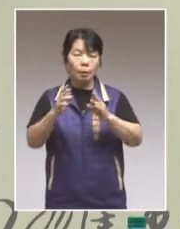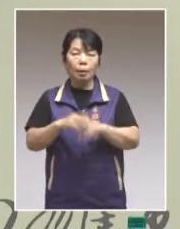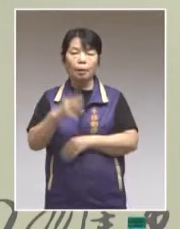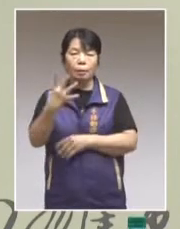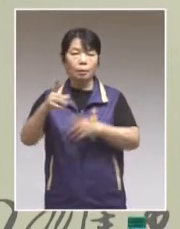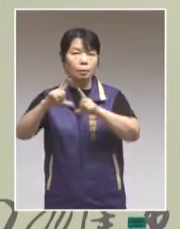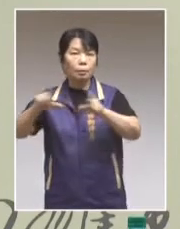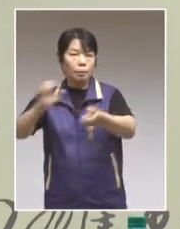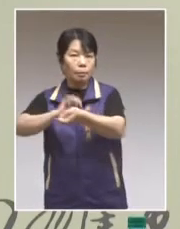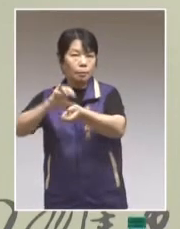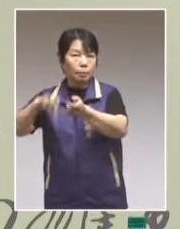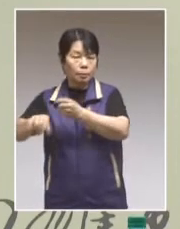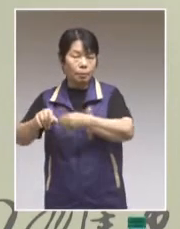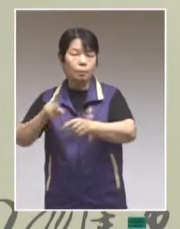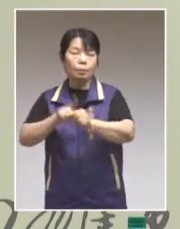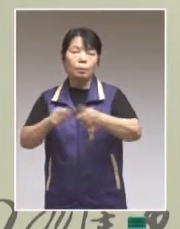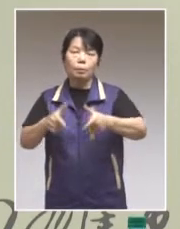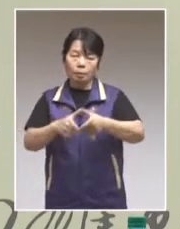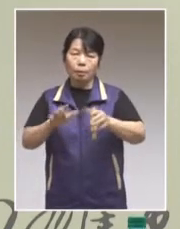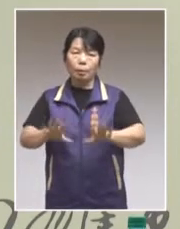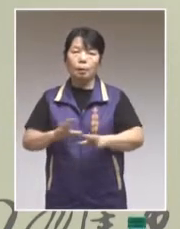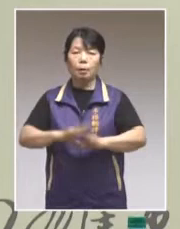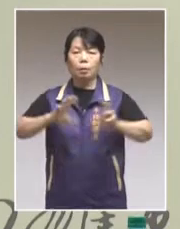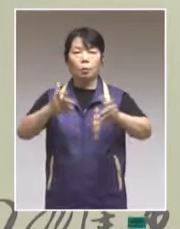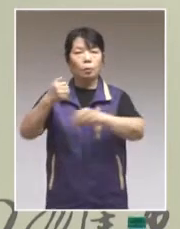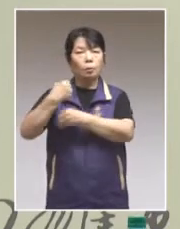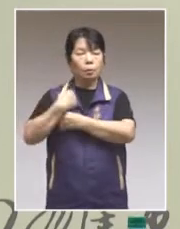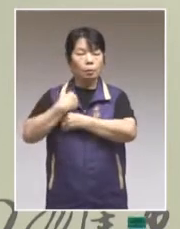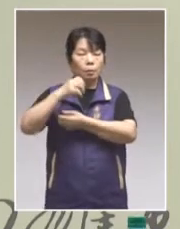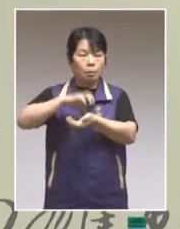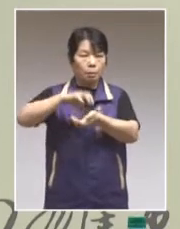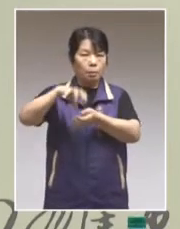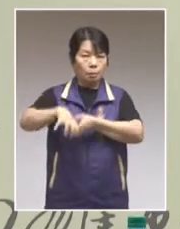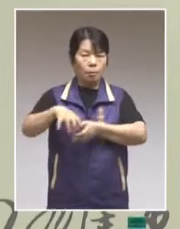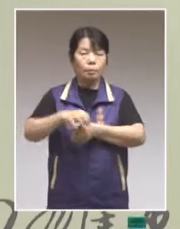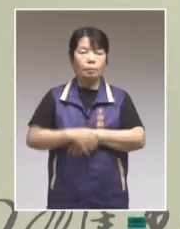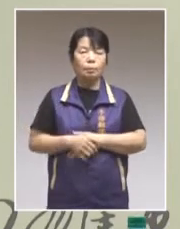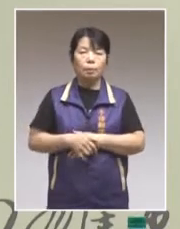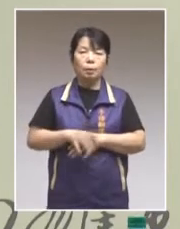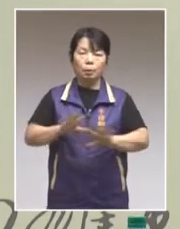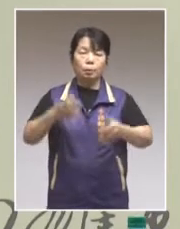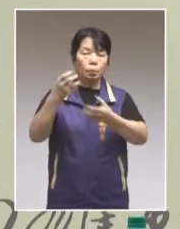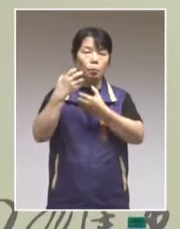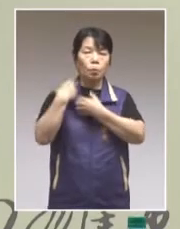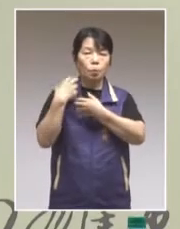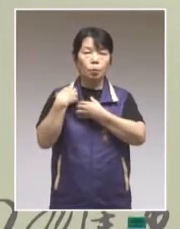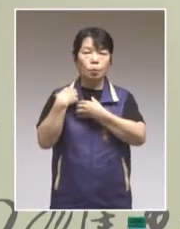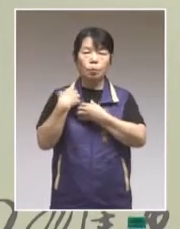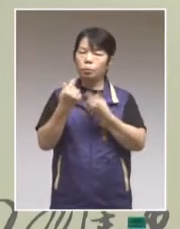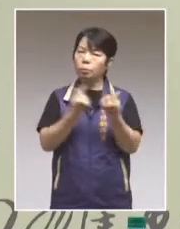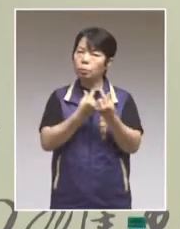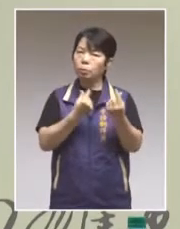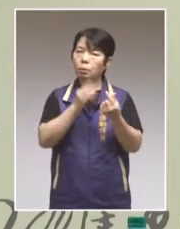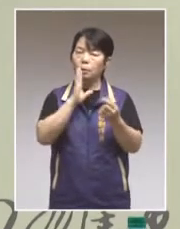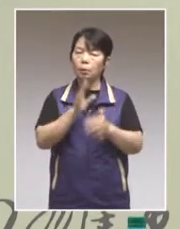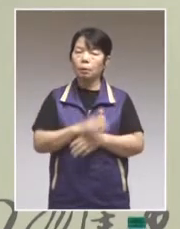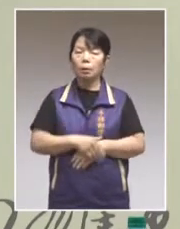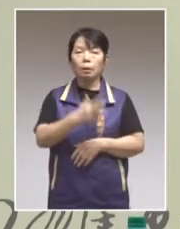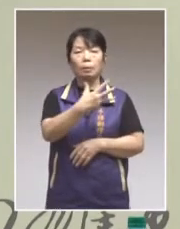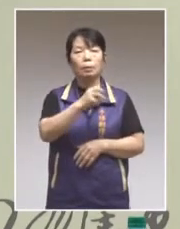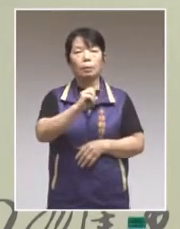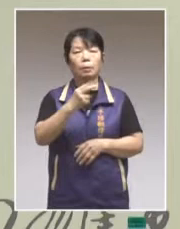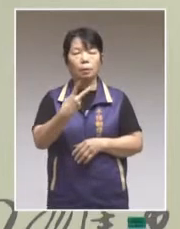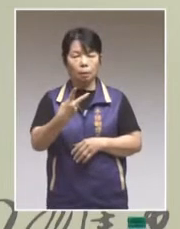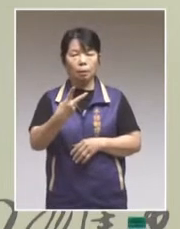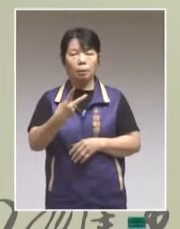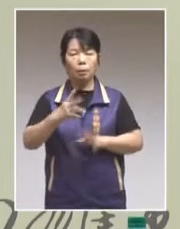好，还有包括国军的医院。的负责的啊，像我们啊国军总医